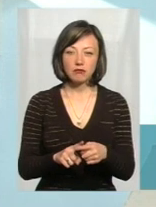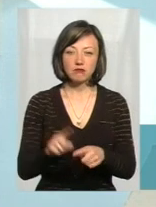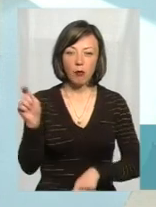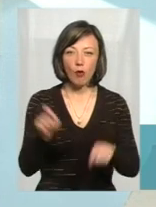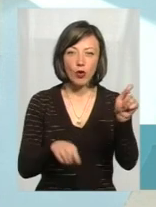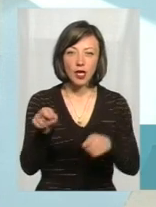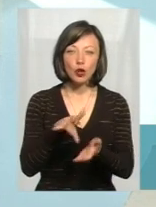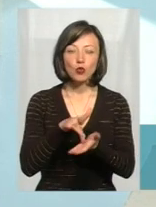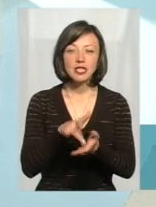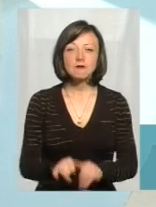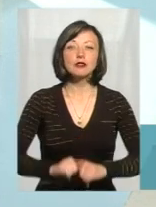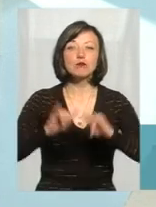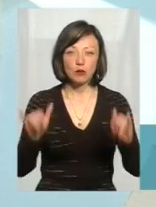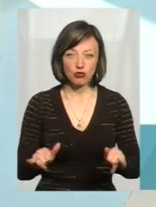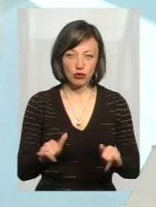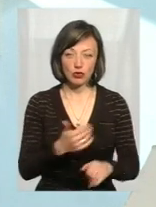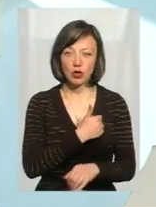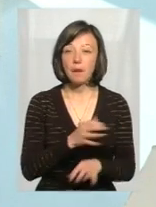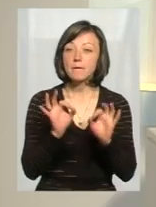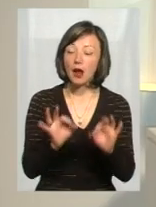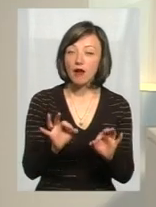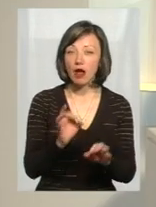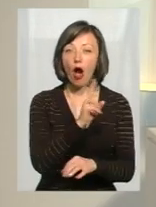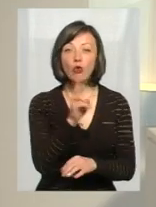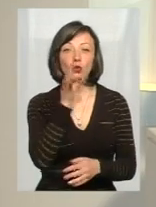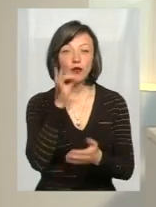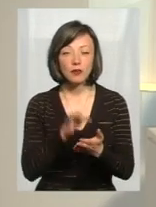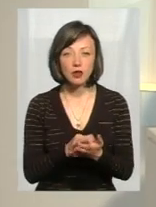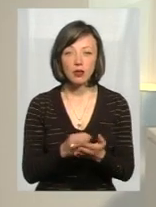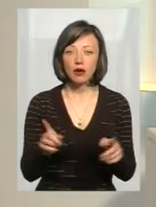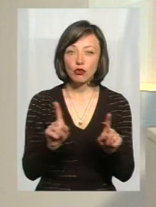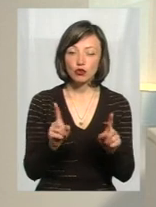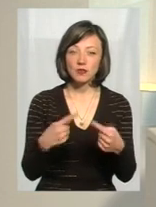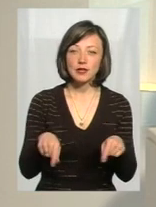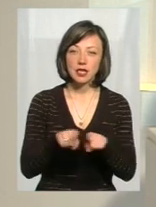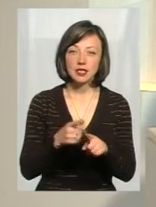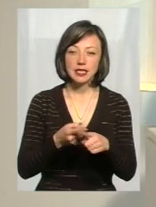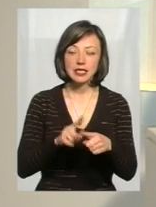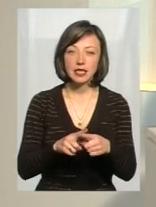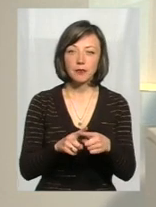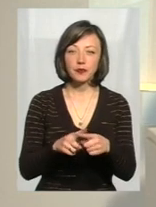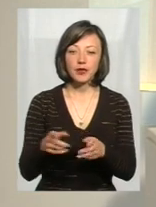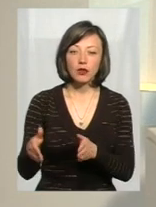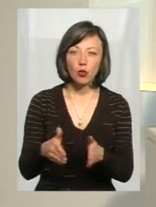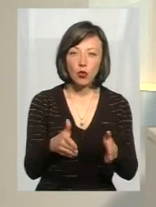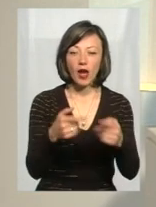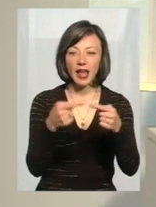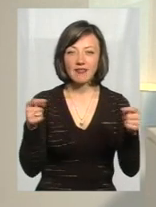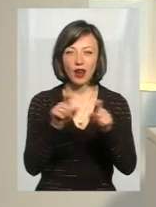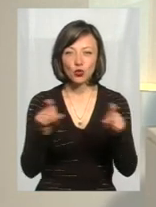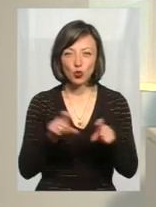туристів збільшити. Правильно, а хто відповідає за те, щоб все ж таки оці комунікації,